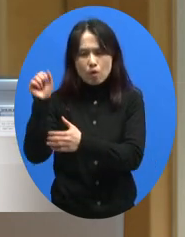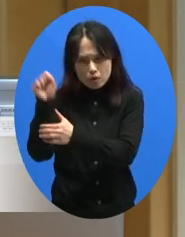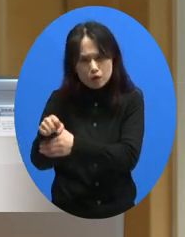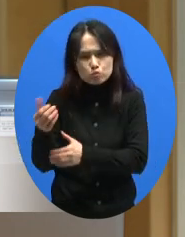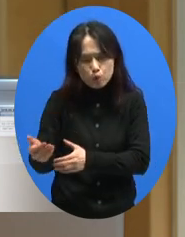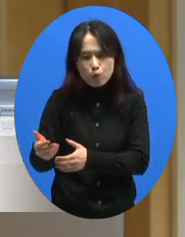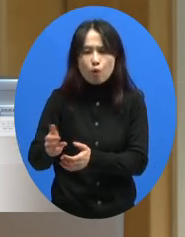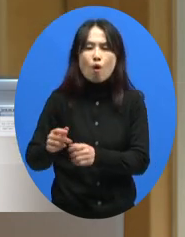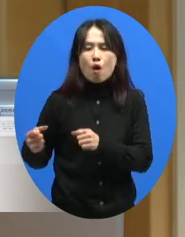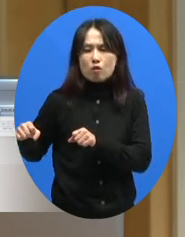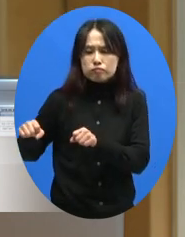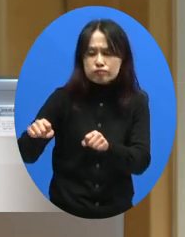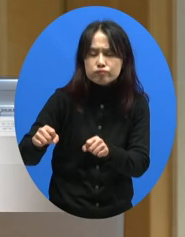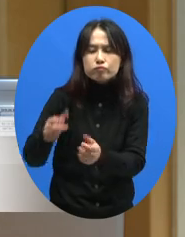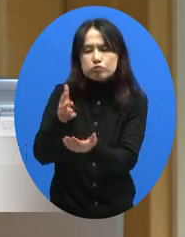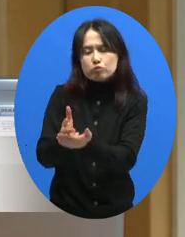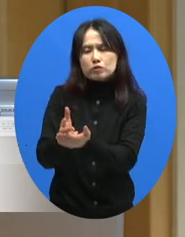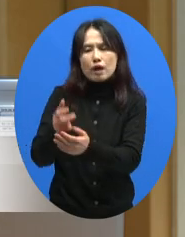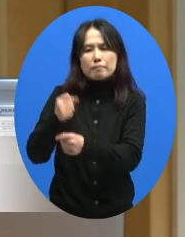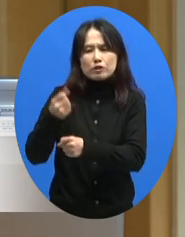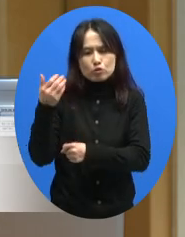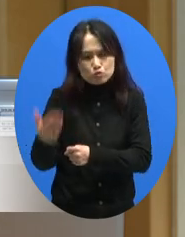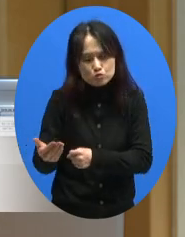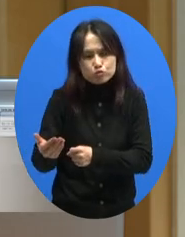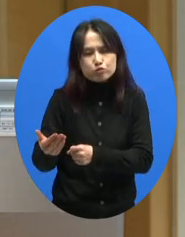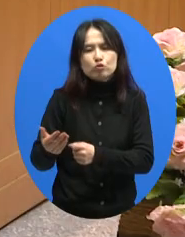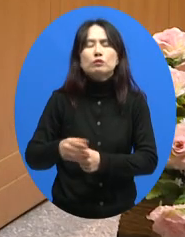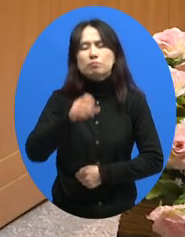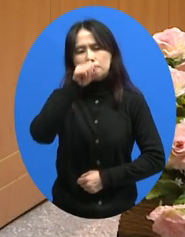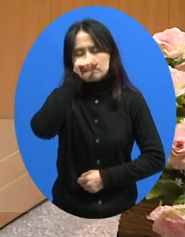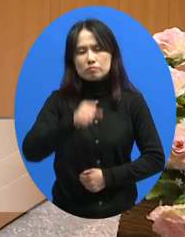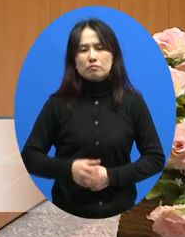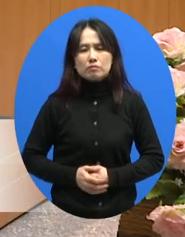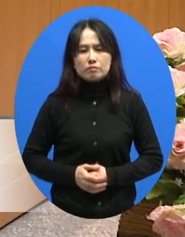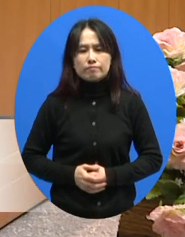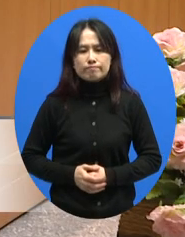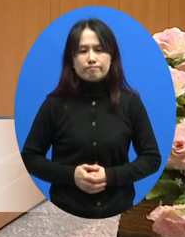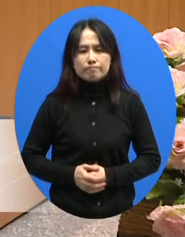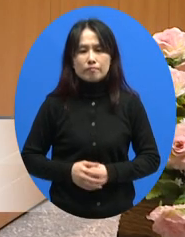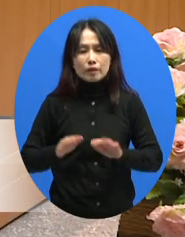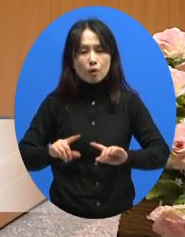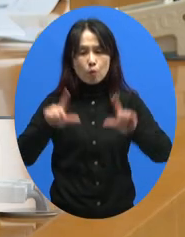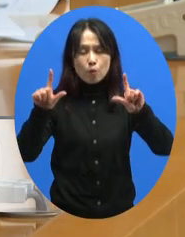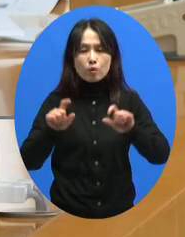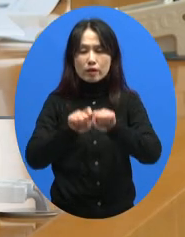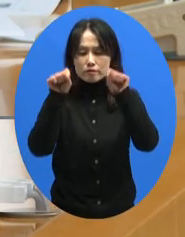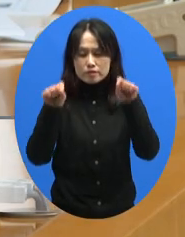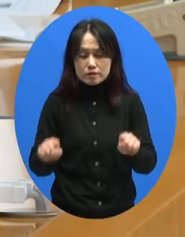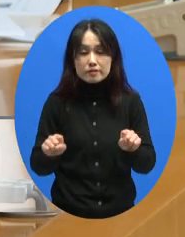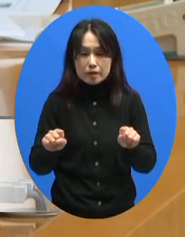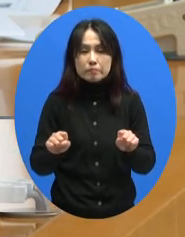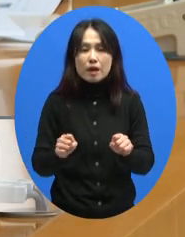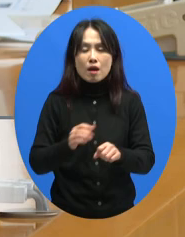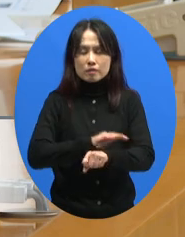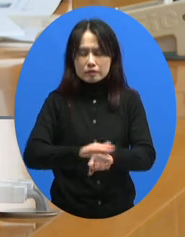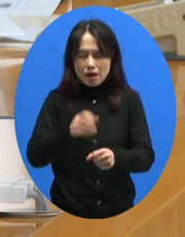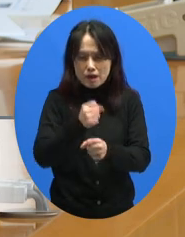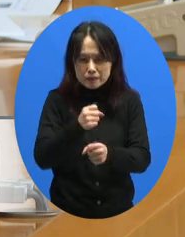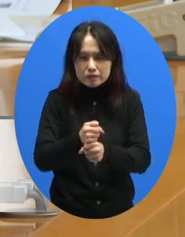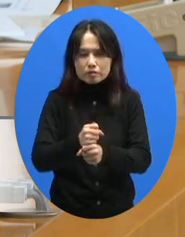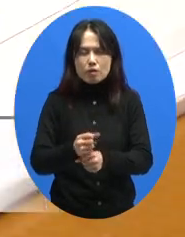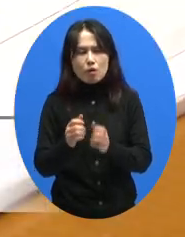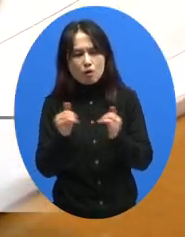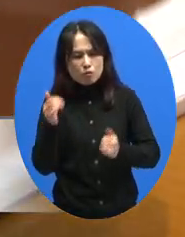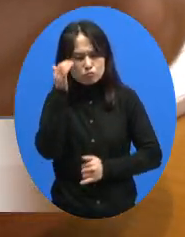킥보드를 주차할 수 있게끔 만들어준다면 연계성 측면에서 굉장히 중요하다는 겁니다. 경기도는 올해도 체계적인 주정차 관리와 도민 불편사항